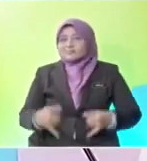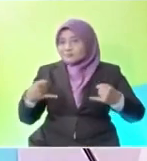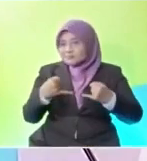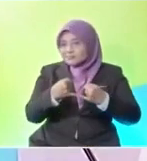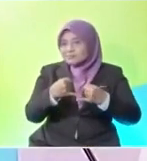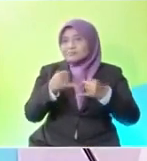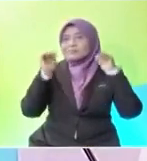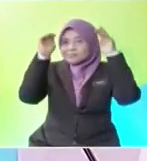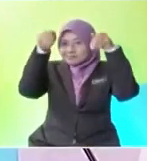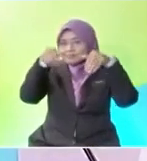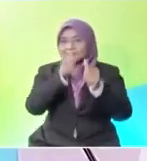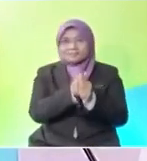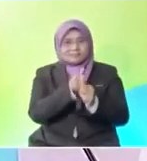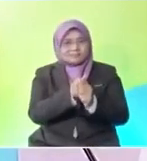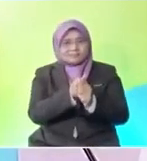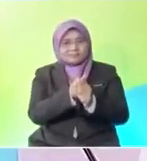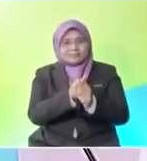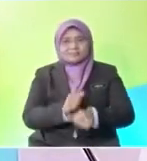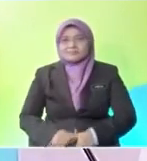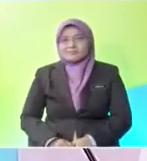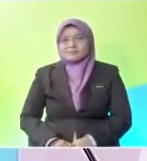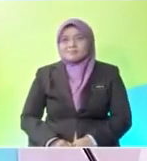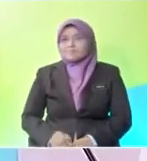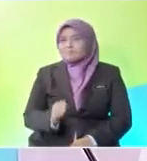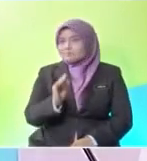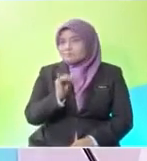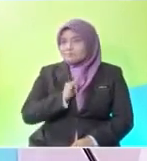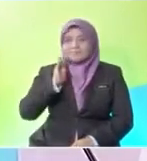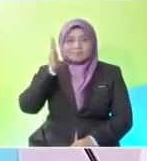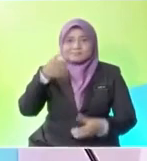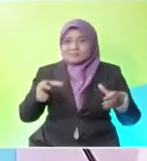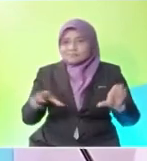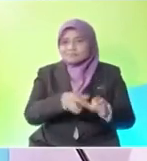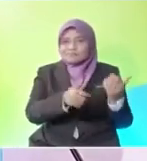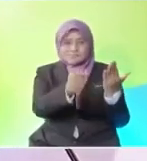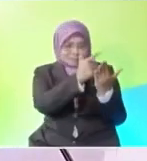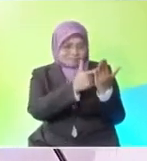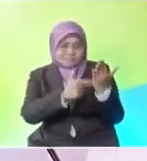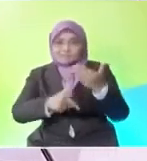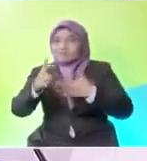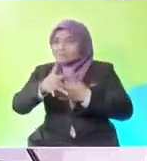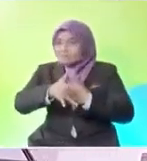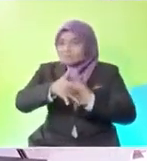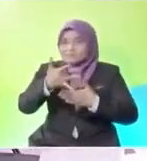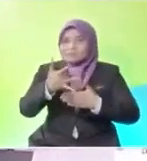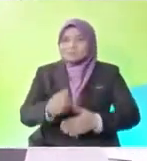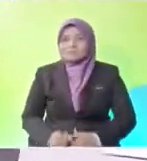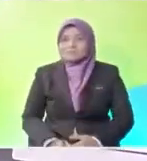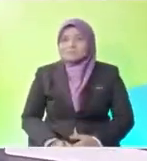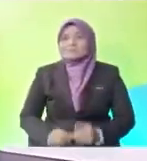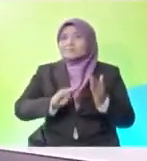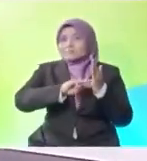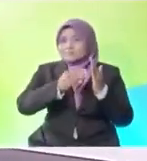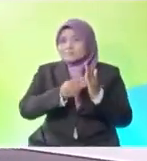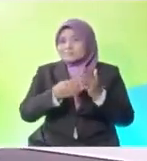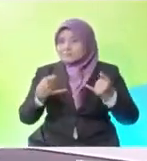yang penting saya pikir saya melakukan sedikit lah Karan awal gimana om saya ini akan tumbuh ke-